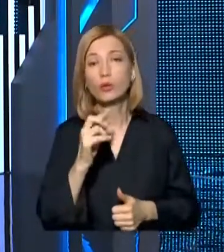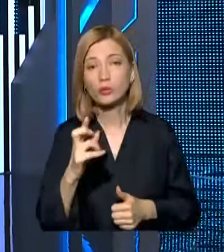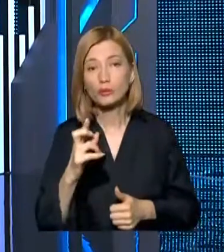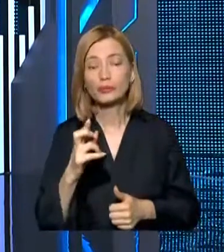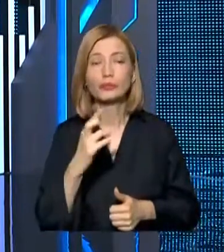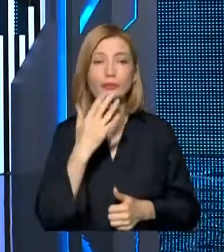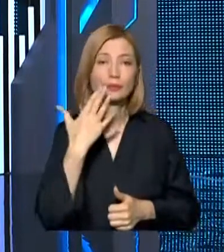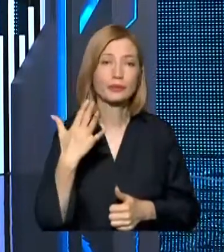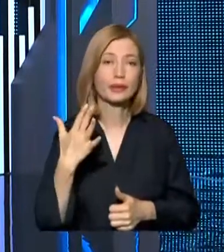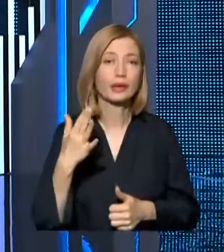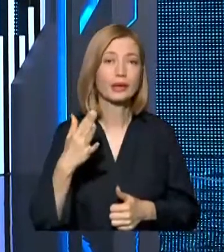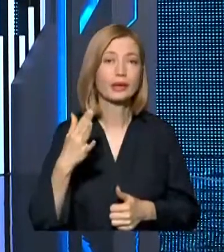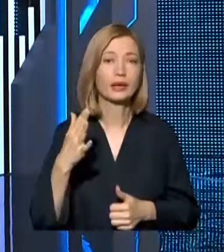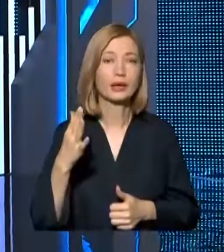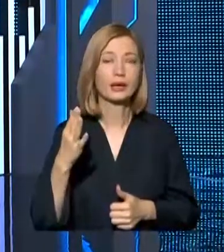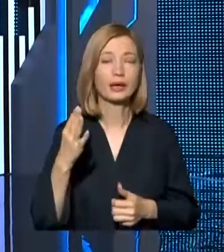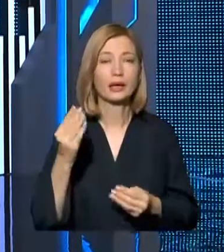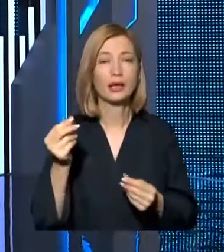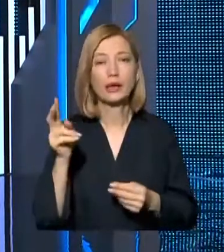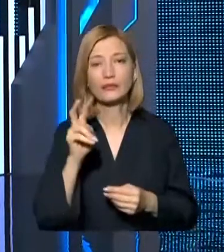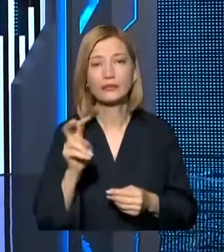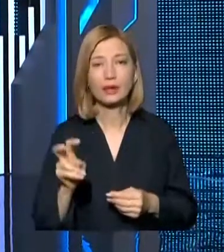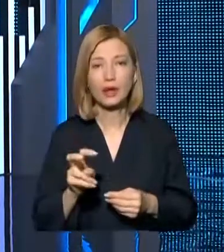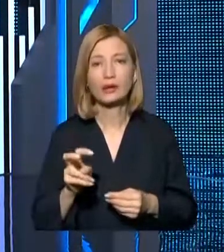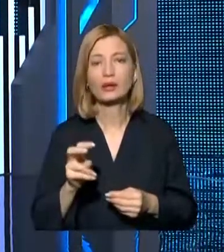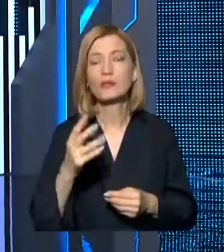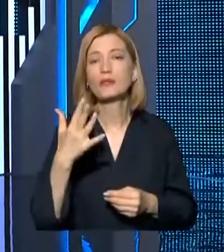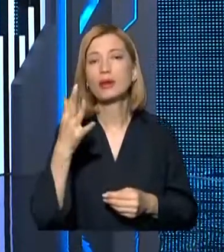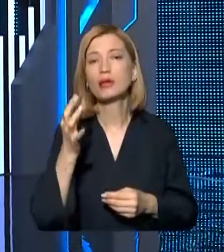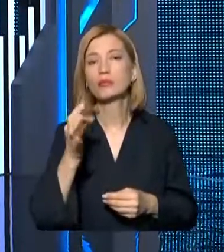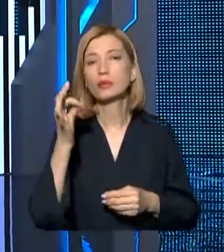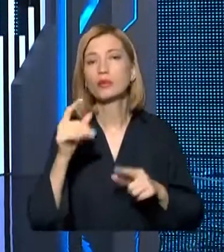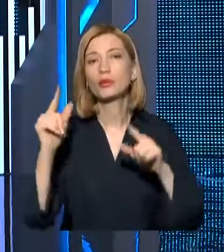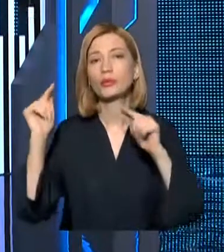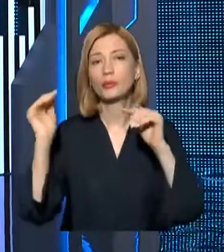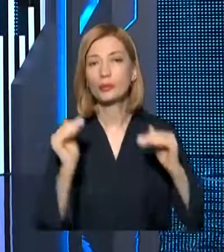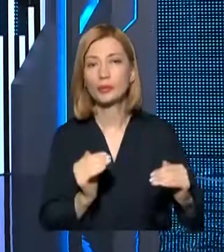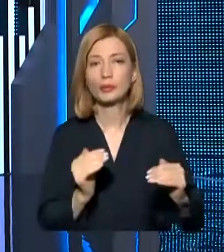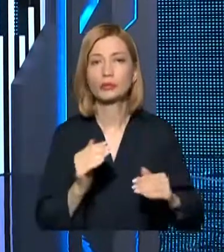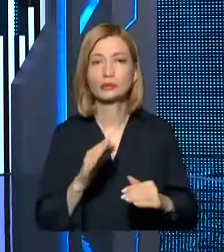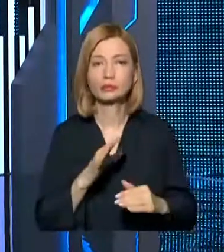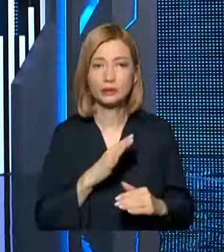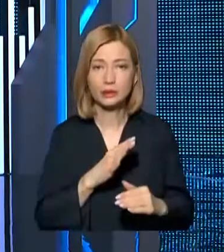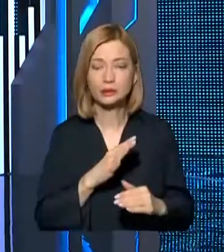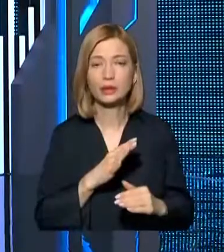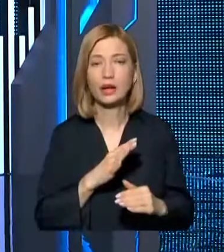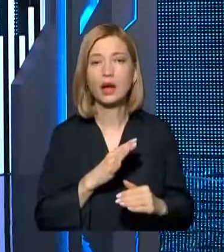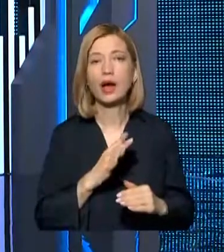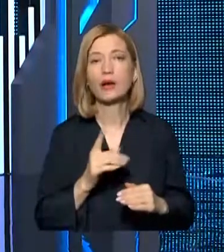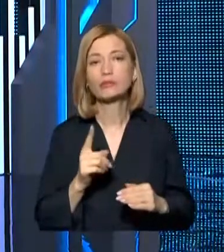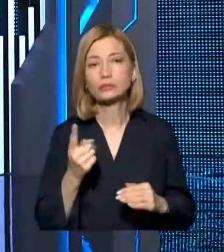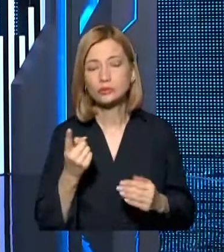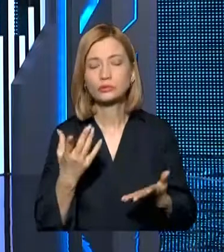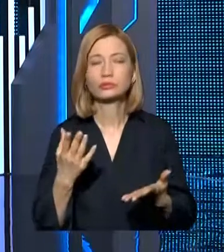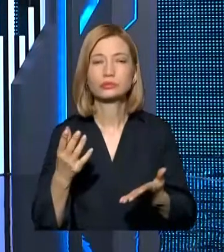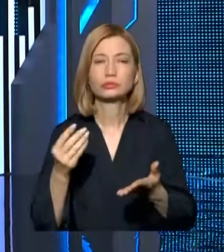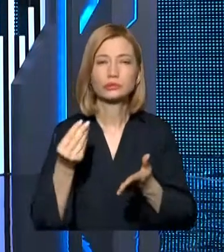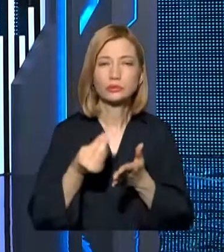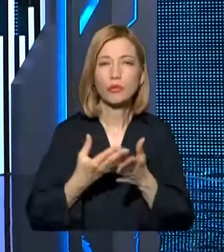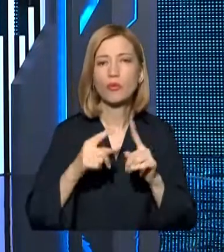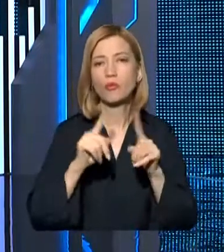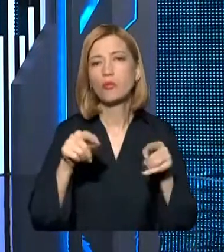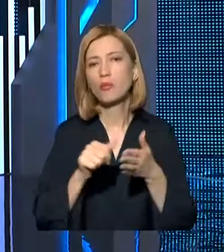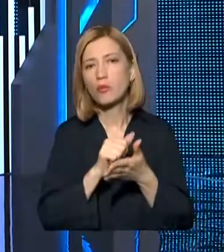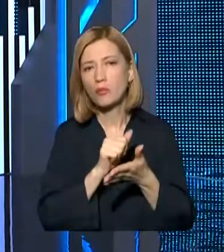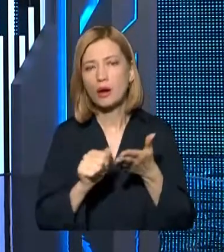к иностранным валютам накануне снизился сразу на 5%. Падением отметились основные котировки ценных бумаг